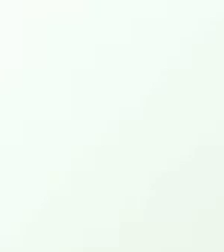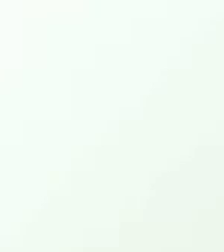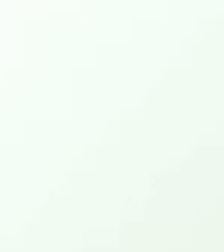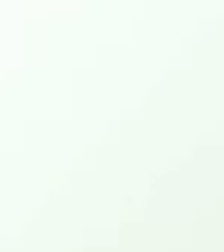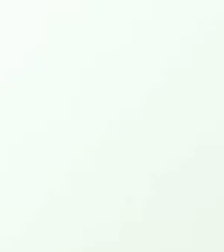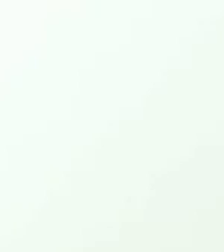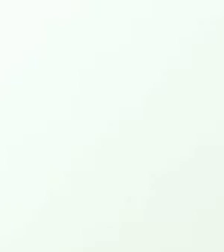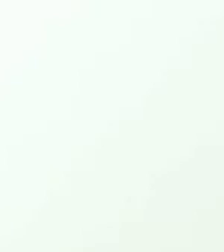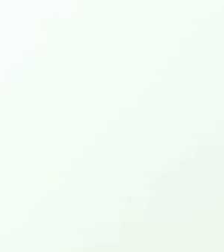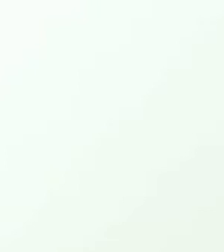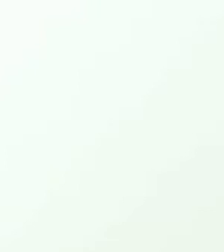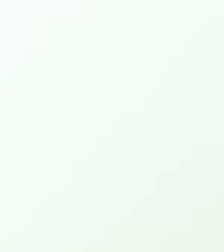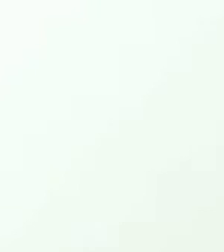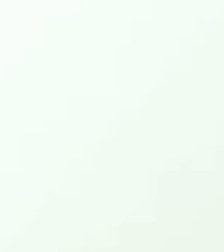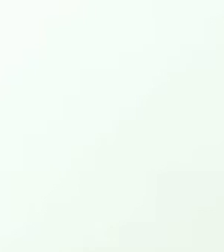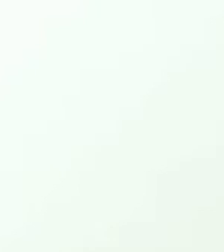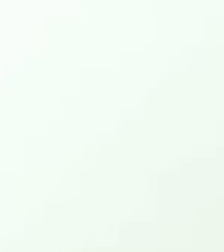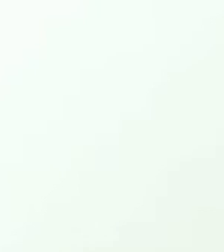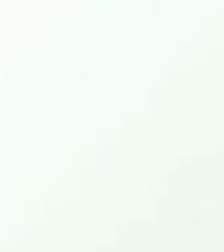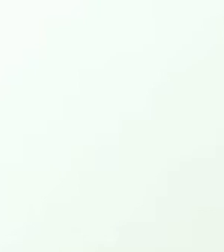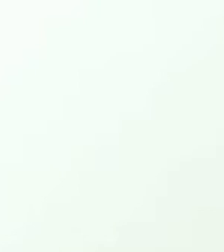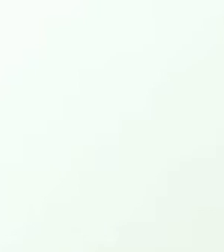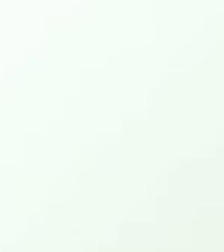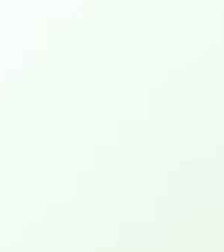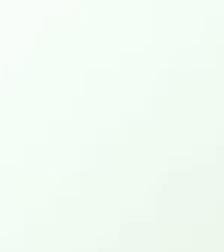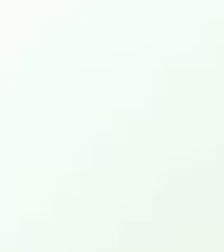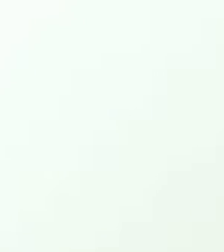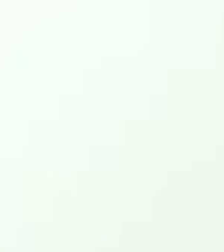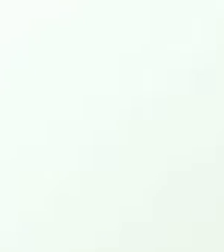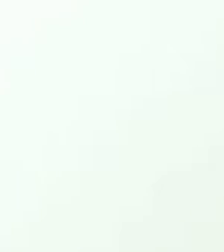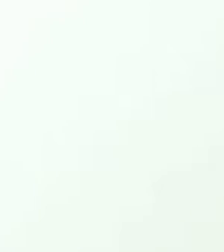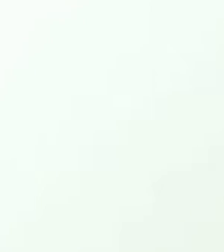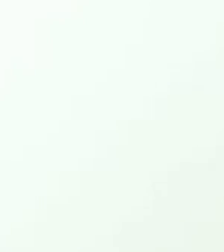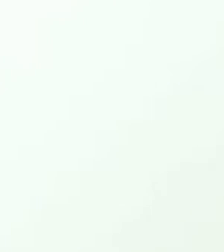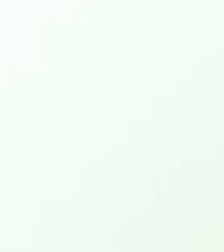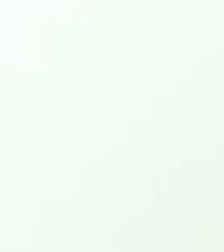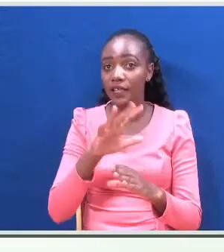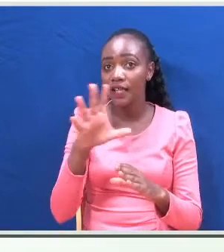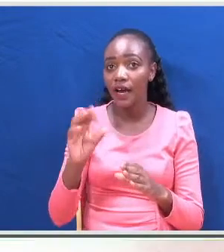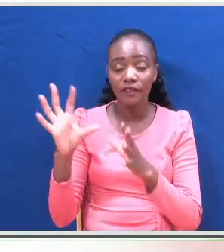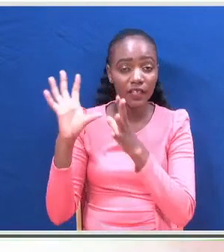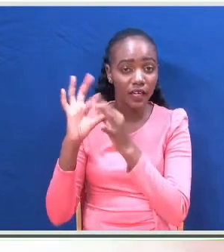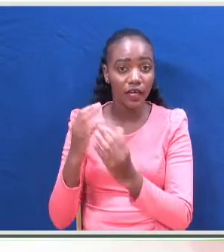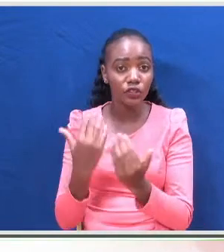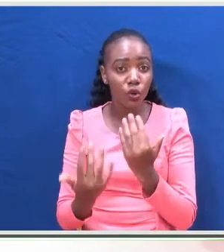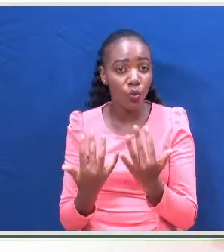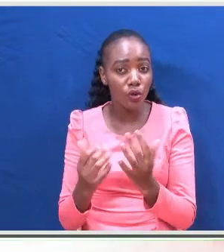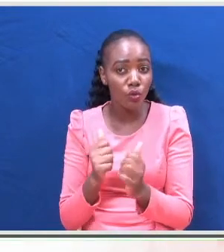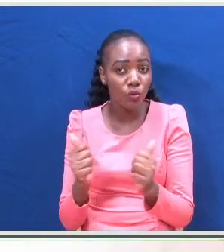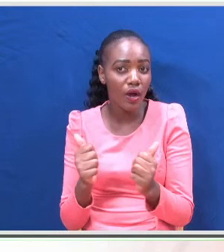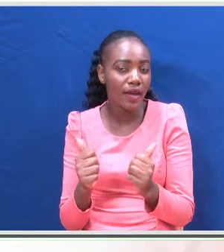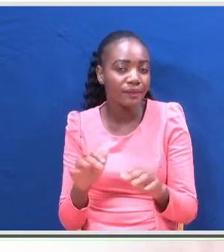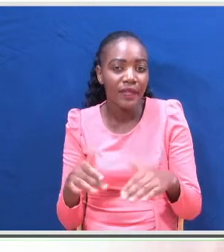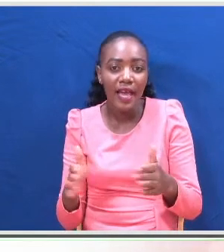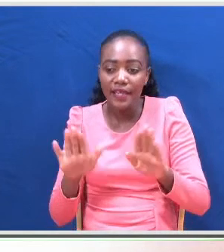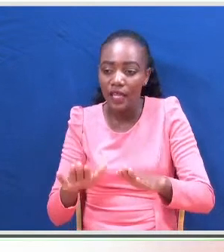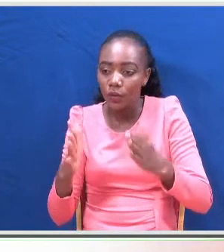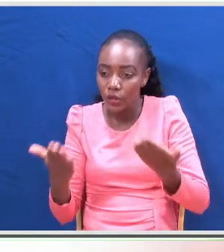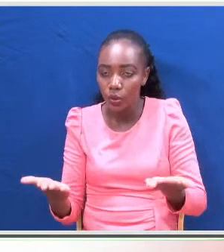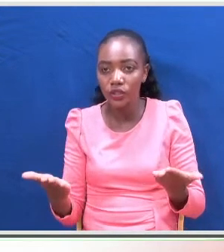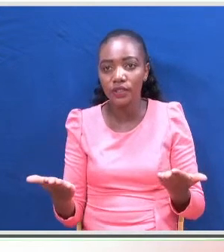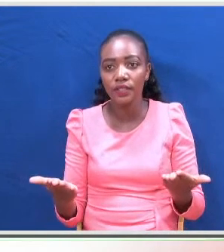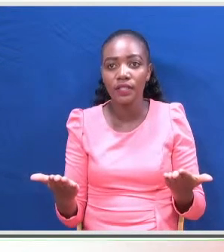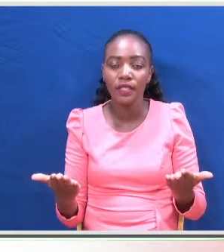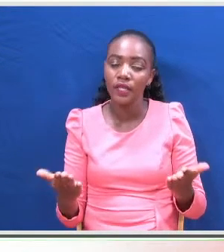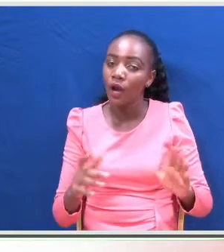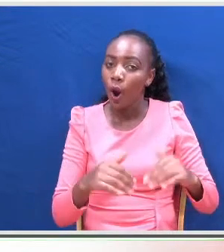cooking? I think for us, one of the things in the African setting is that we cook our meat relatively well. We either roast it or choma it.